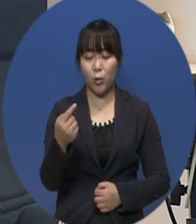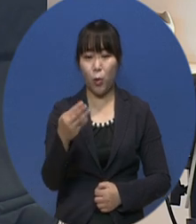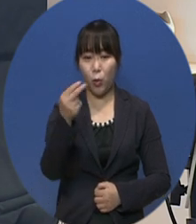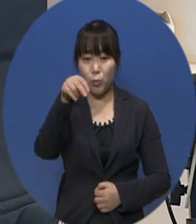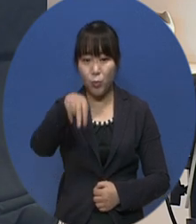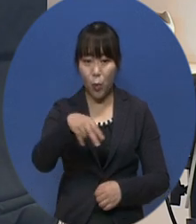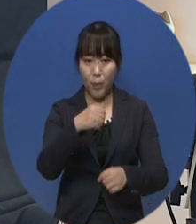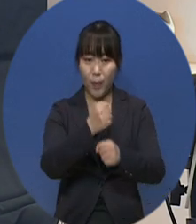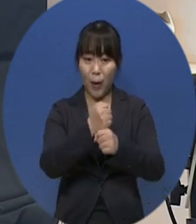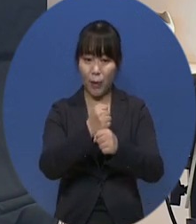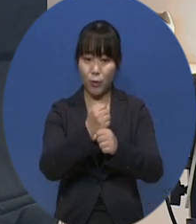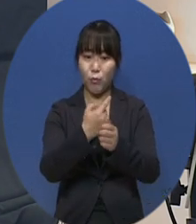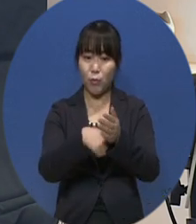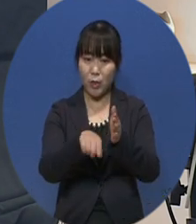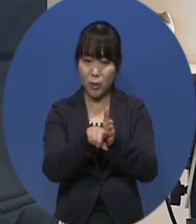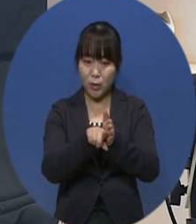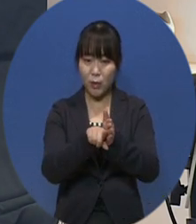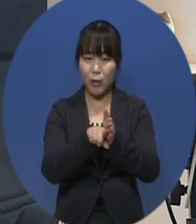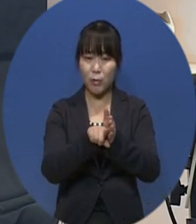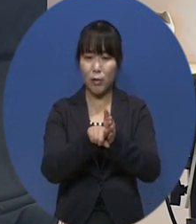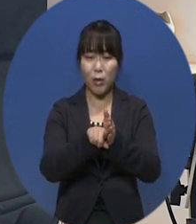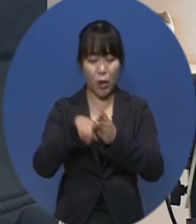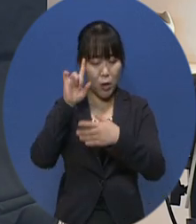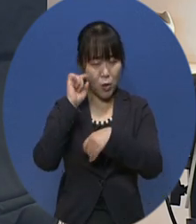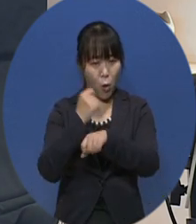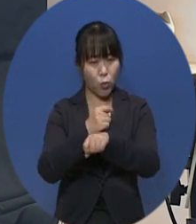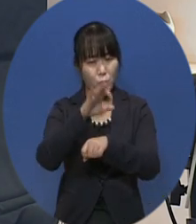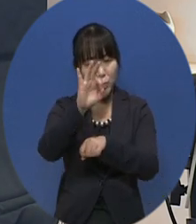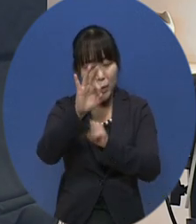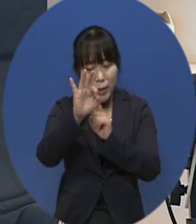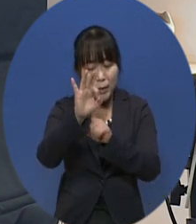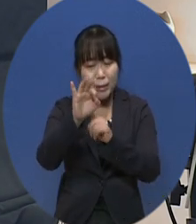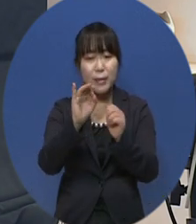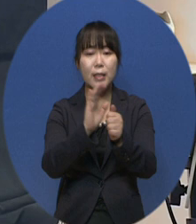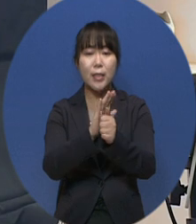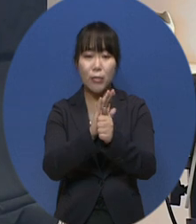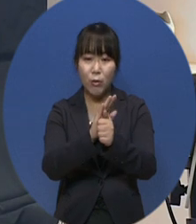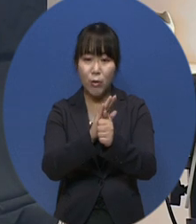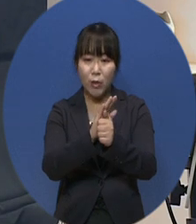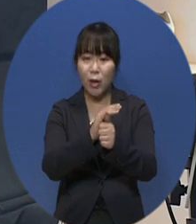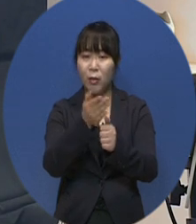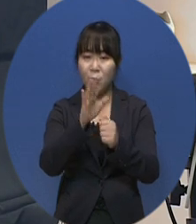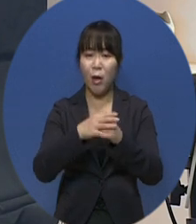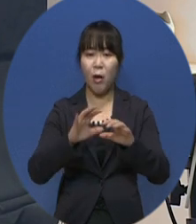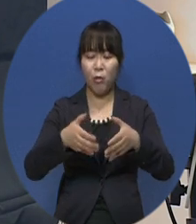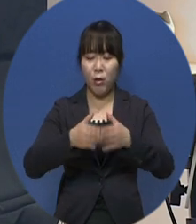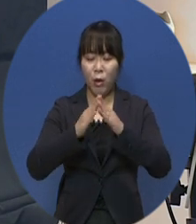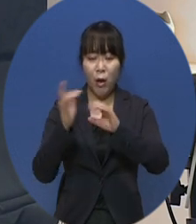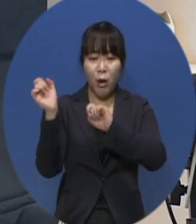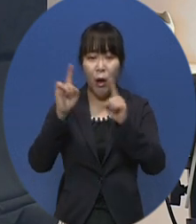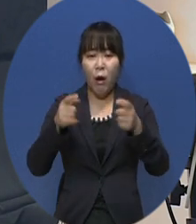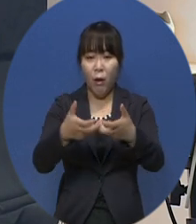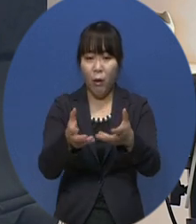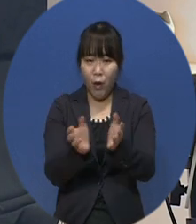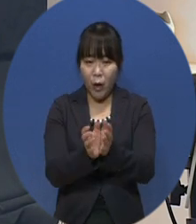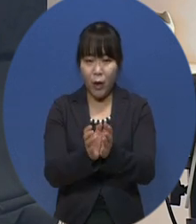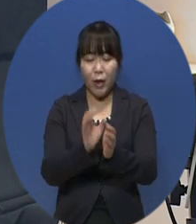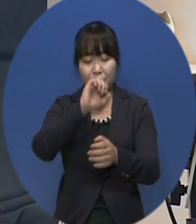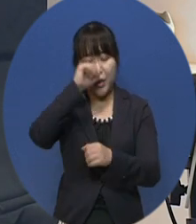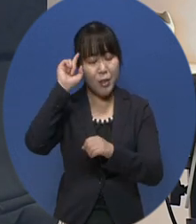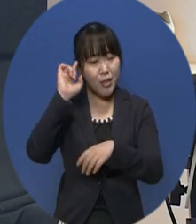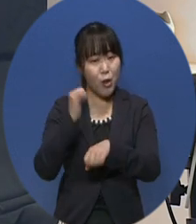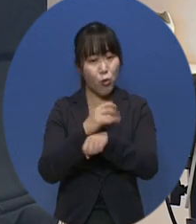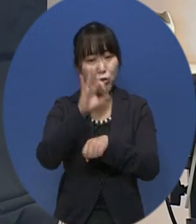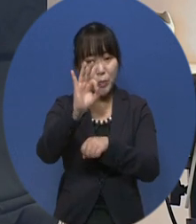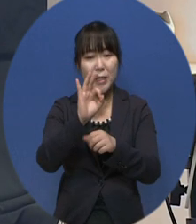하는데, 로봇을 개발하기 위해서 연구비를 이제 지원을 하는데, 네. 국립재활은 이제 연구비 지원 사업이 있습니다. 그래서 네.